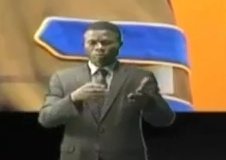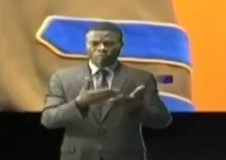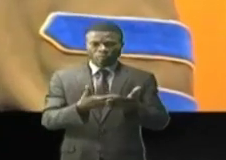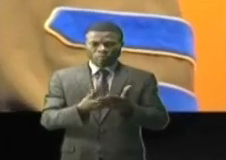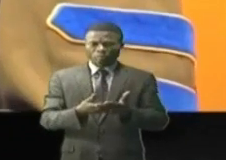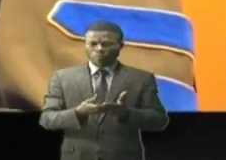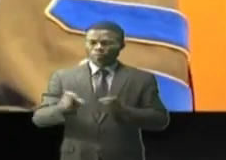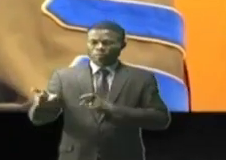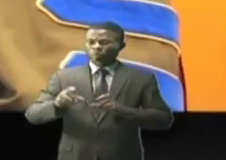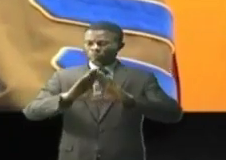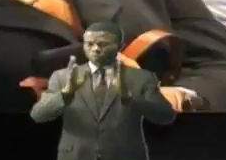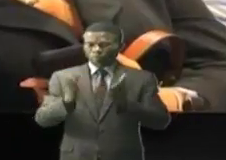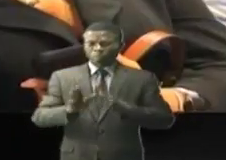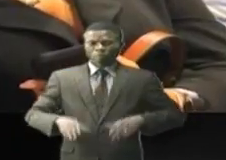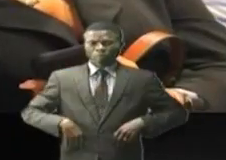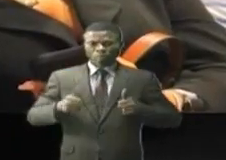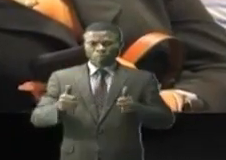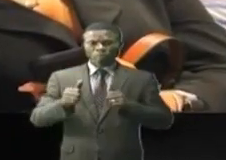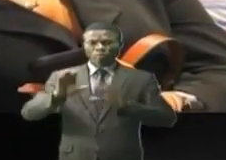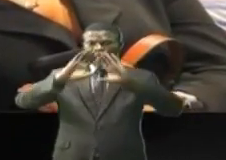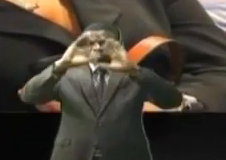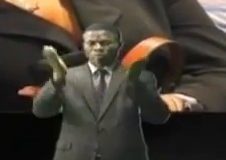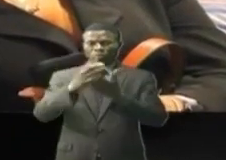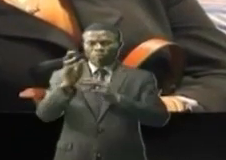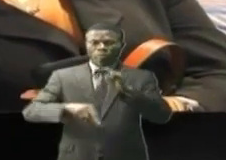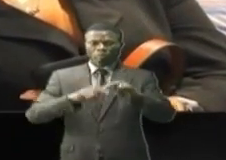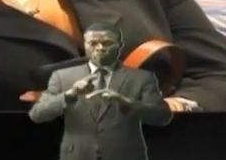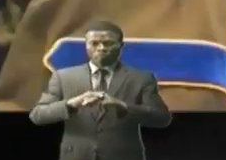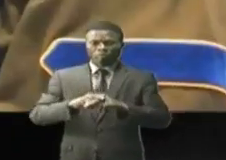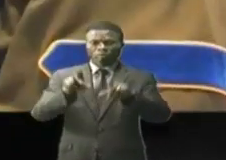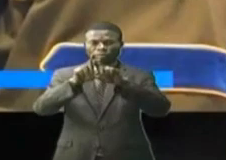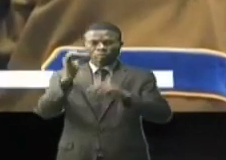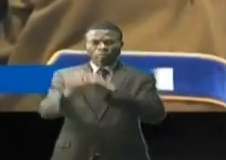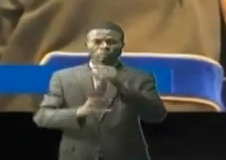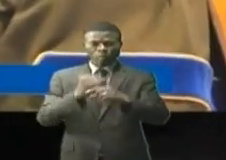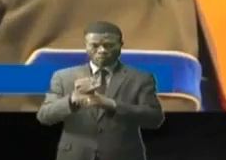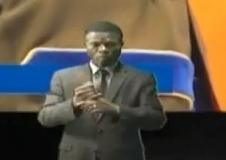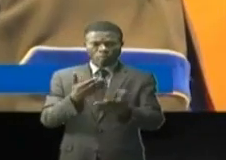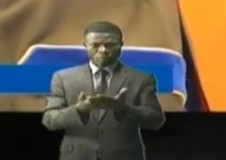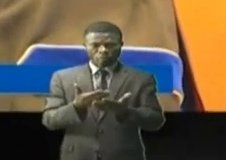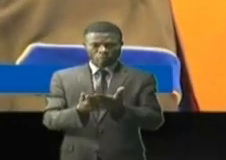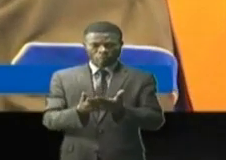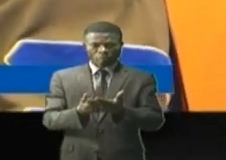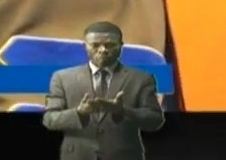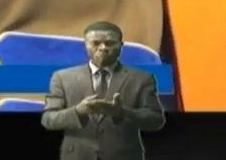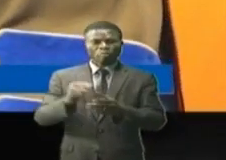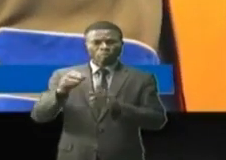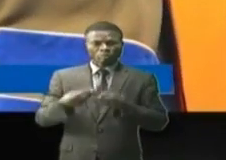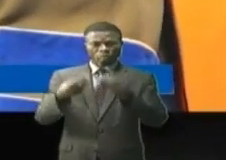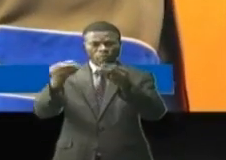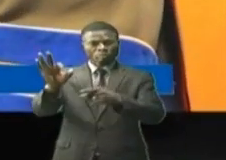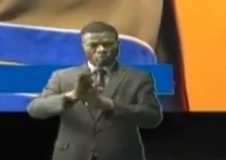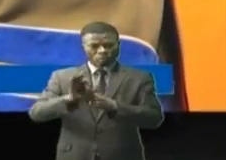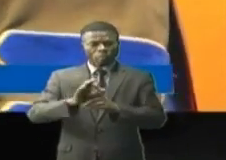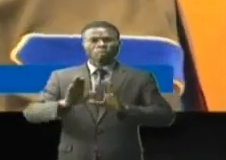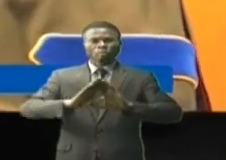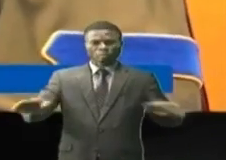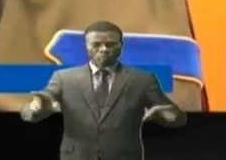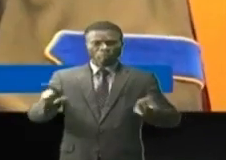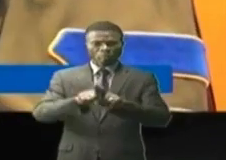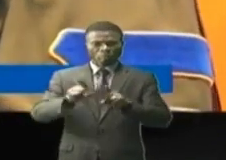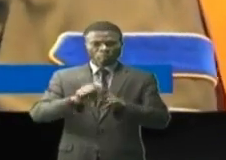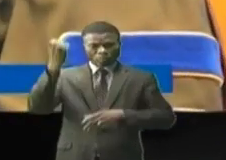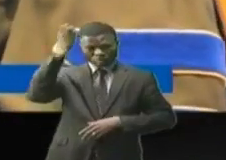tous les secteurs de la vie de la communauté nationale et internationale. Ceci par des formations qui répondent aux besoins et